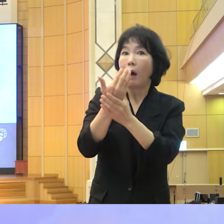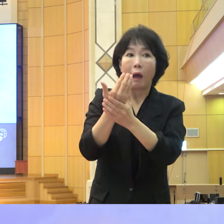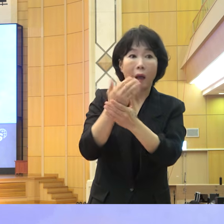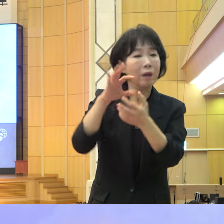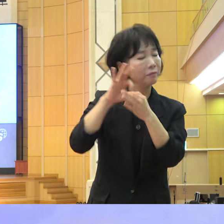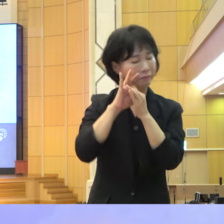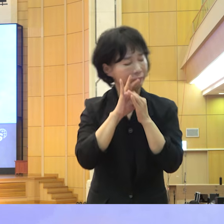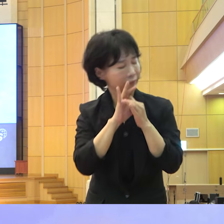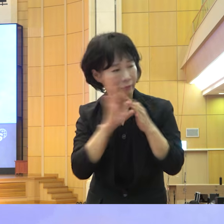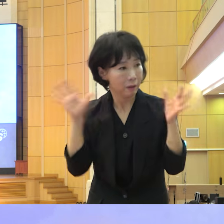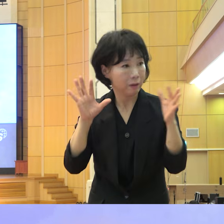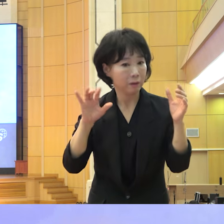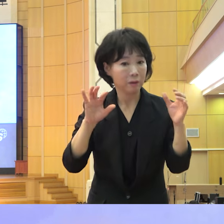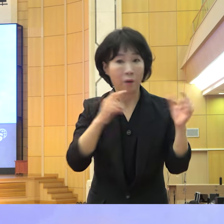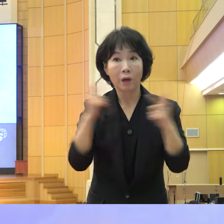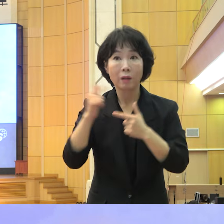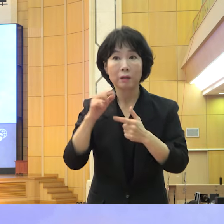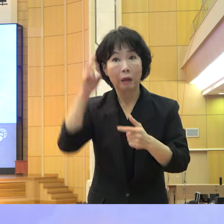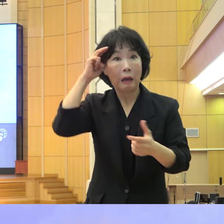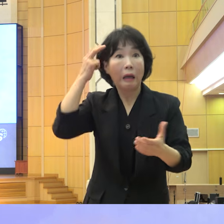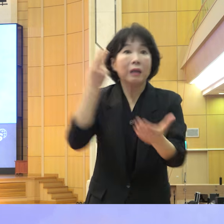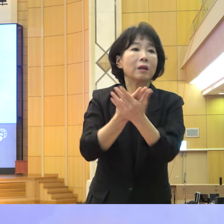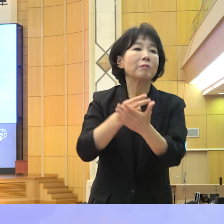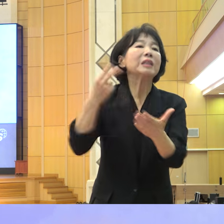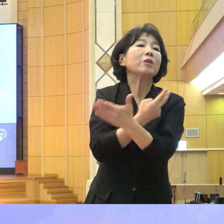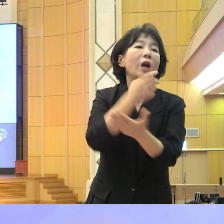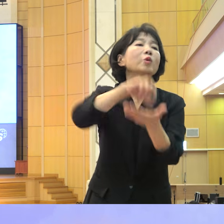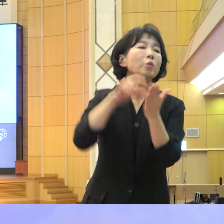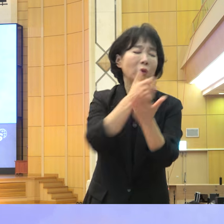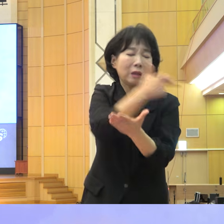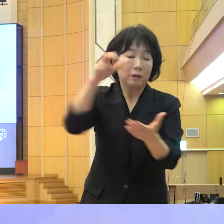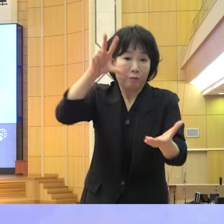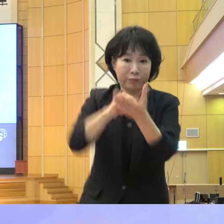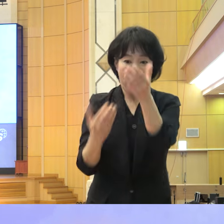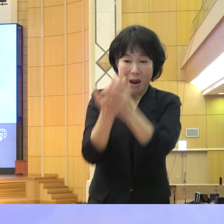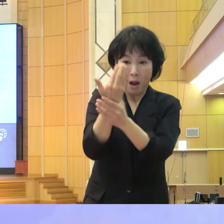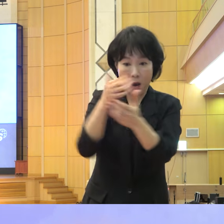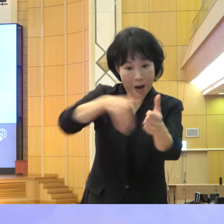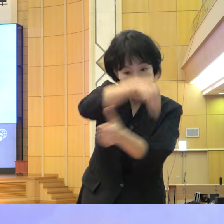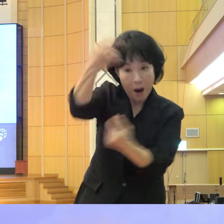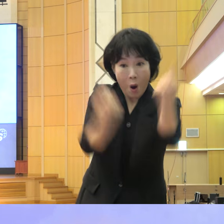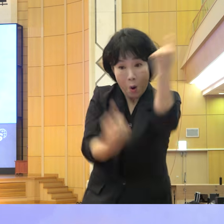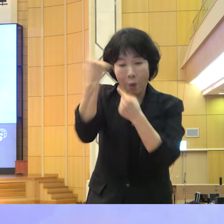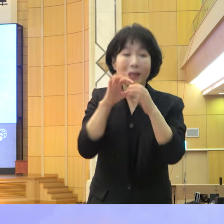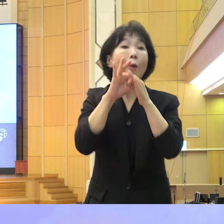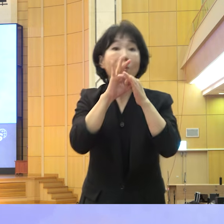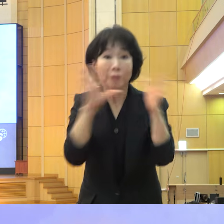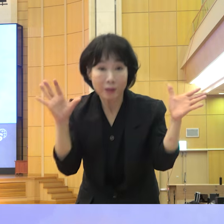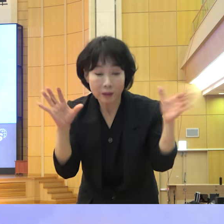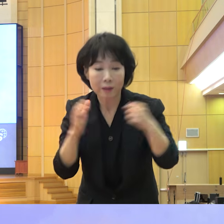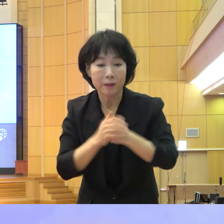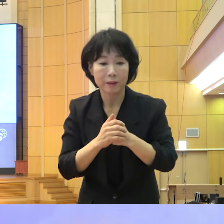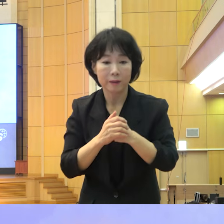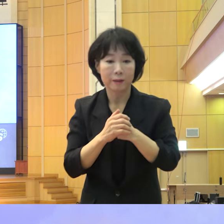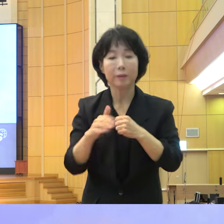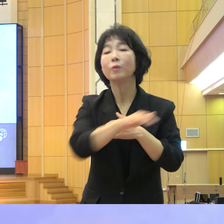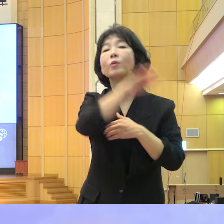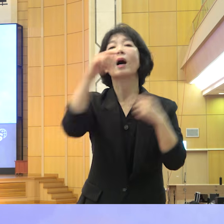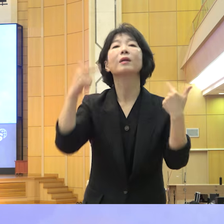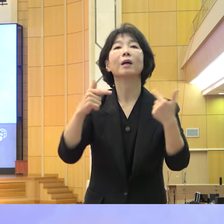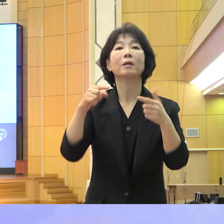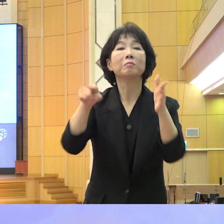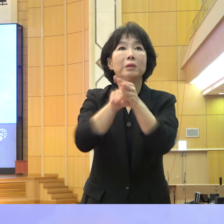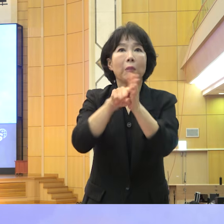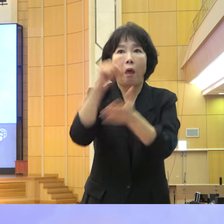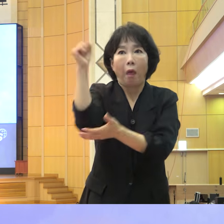모든 사람이 임하는 정말 기절을 할 정도의 그런 문제가 다가온다 하더라도 우리는